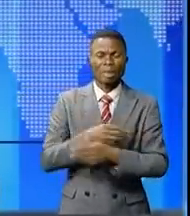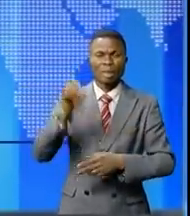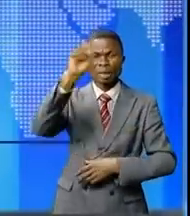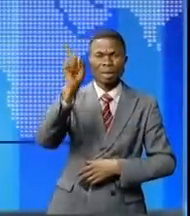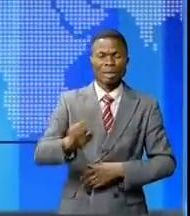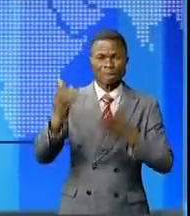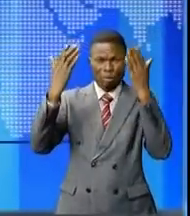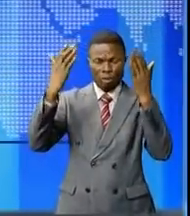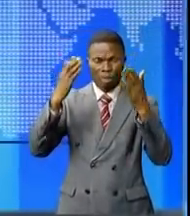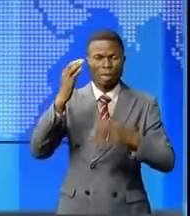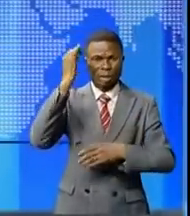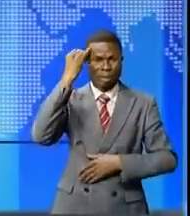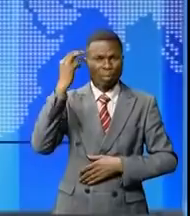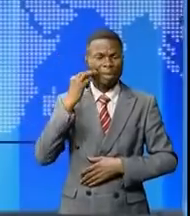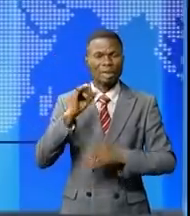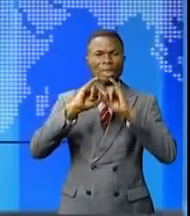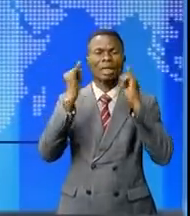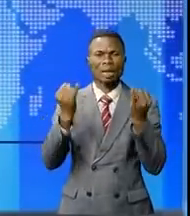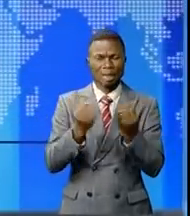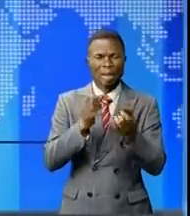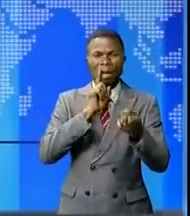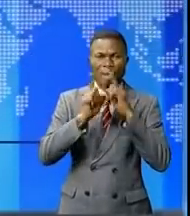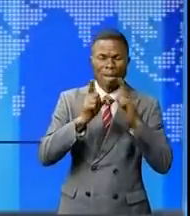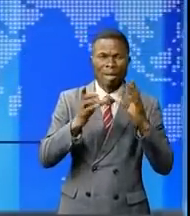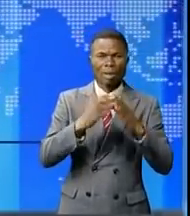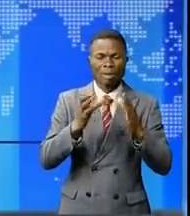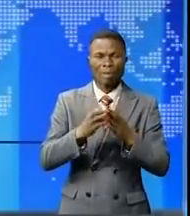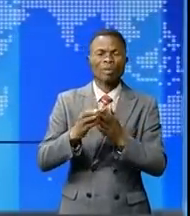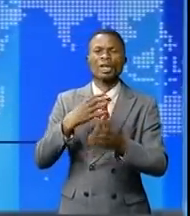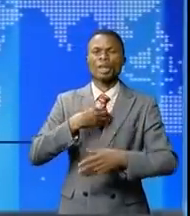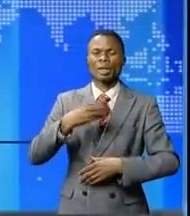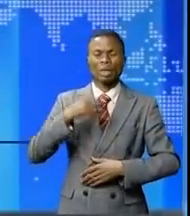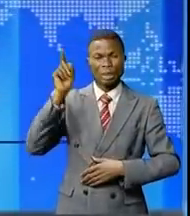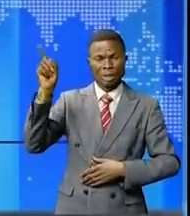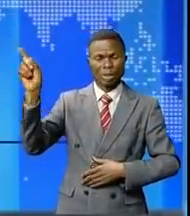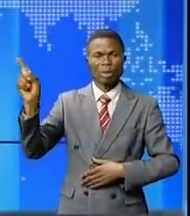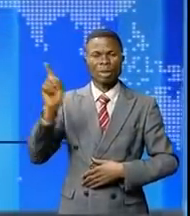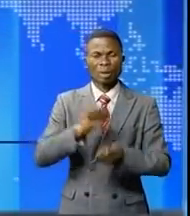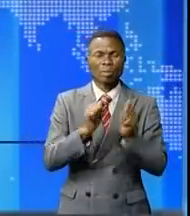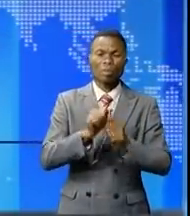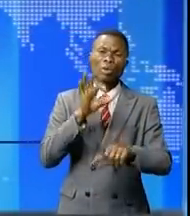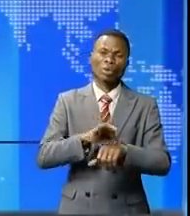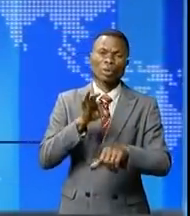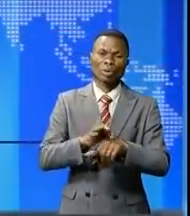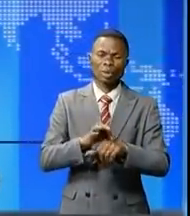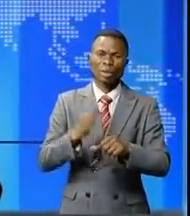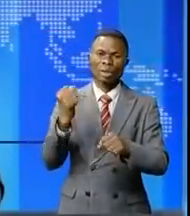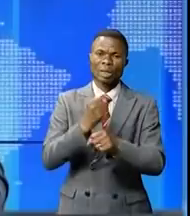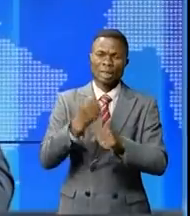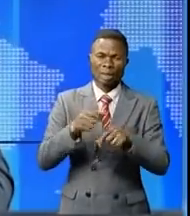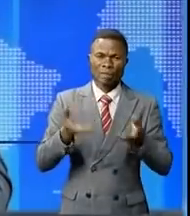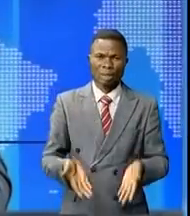ministre de l'industrie julien paluku kahongya a échangé avec quelques investisseurs zimbabwéen sur les opportunités qu'offre la rdc